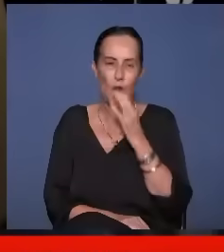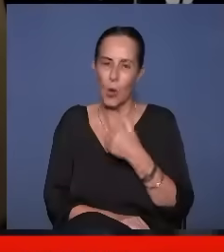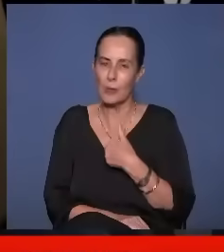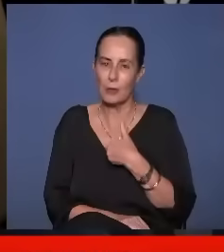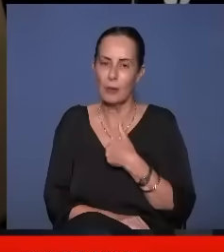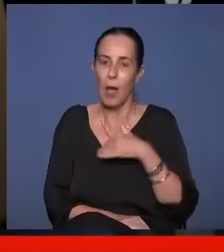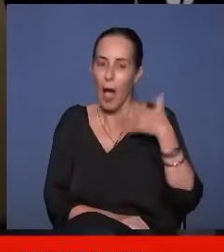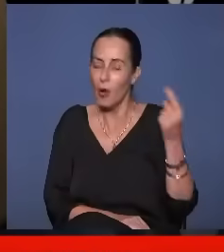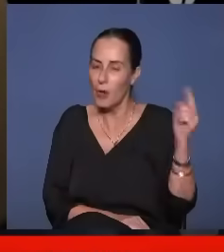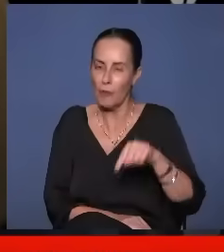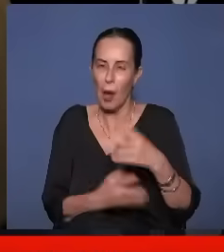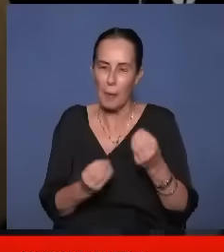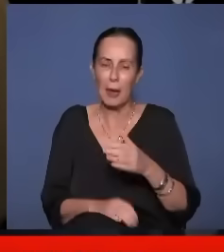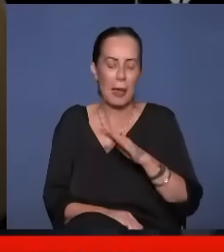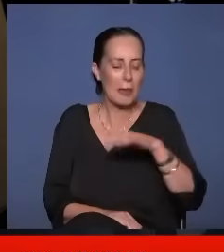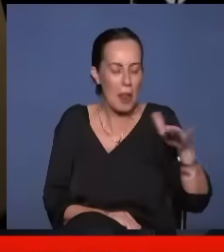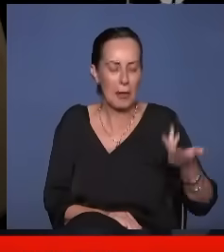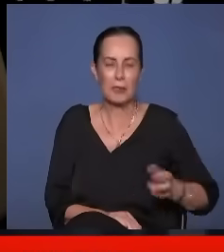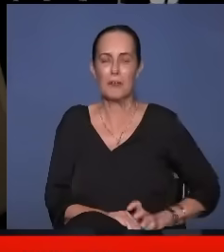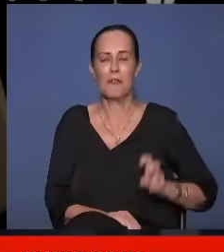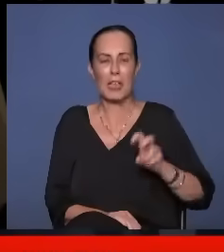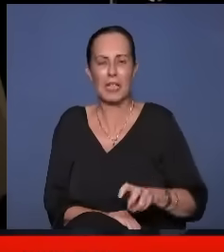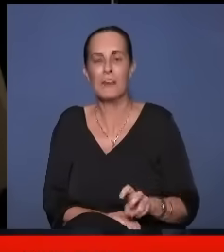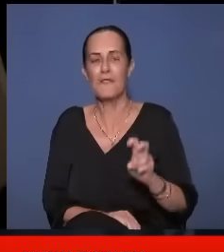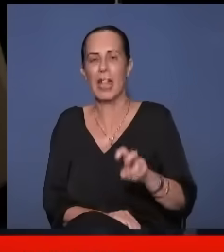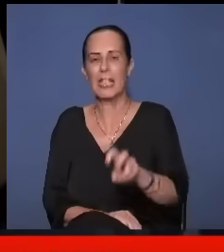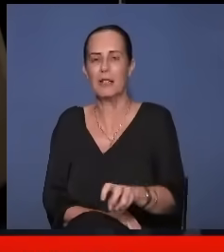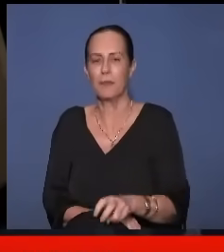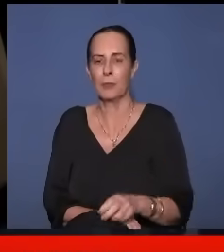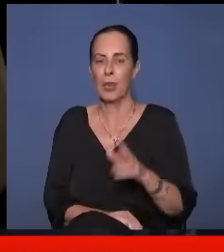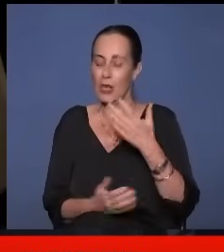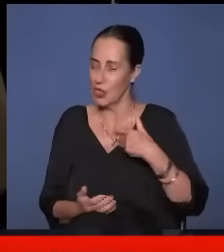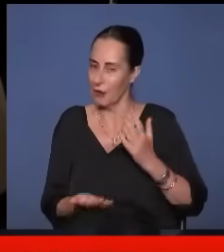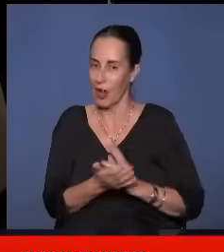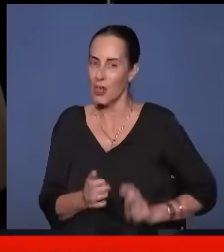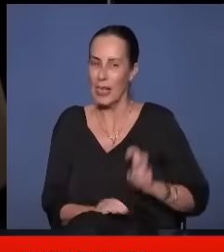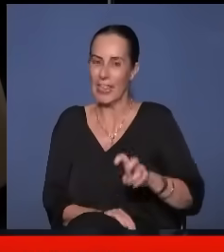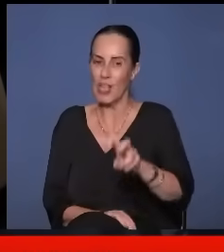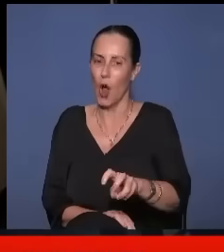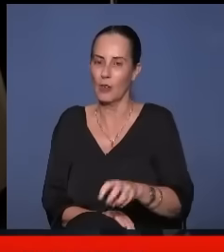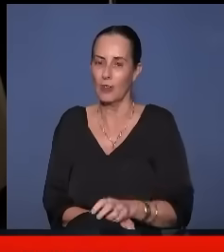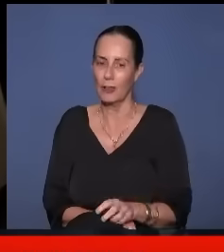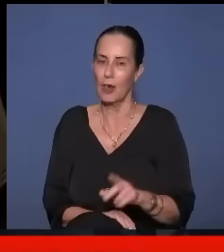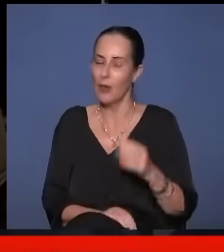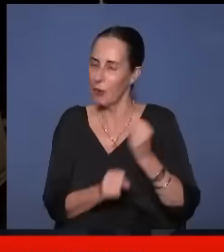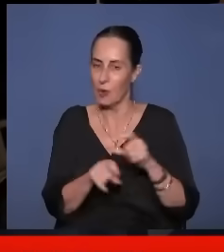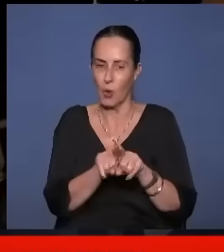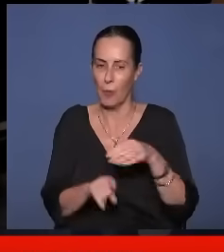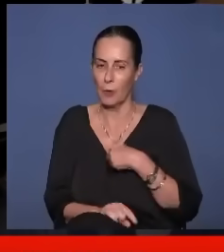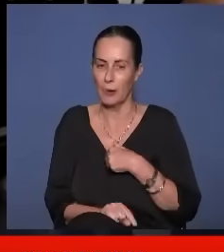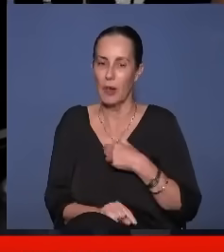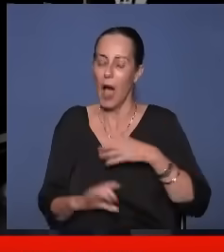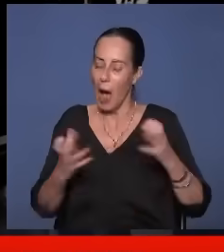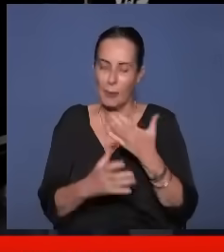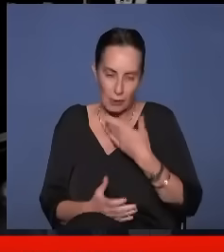אחריי יבואו עוד רבים. הילדים והנכדים והנינים, יש לי כבר שתי נינות, והם ילכו אחריי. וגם